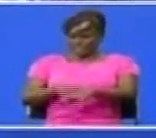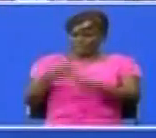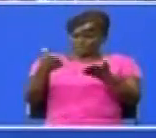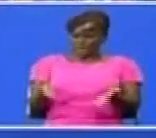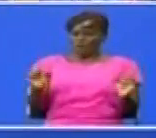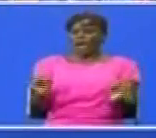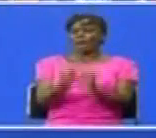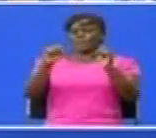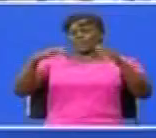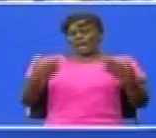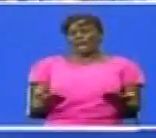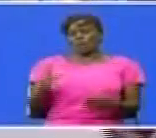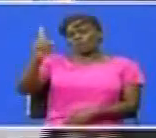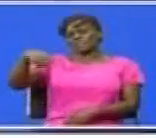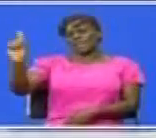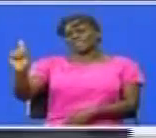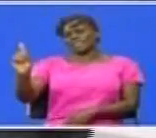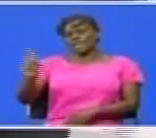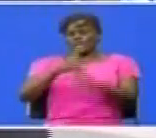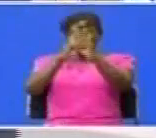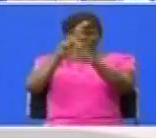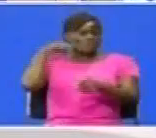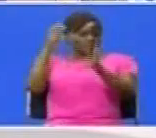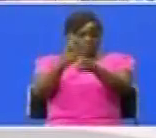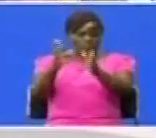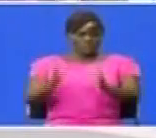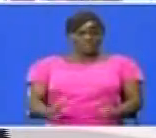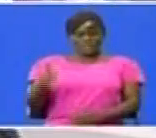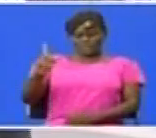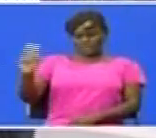itafua dafu? Lofty Matambo, KTN Leo, Nairobi.